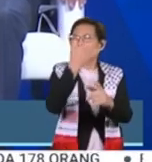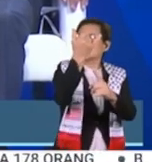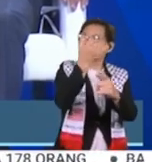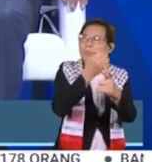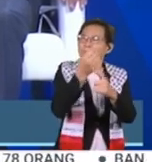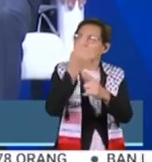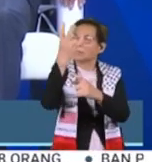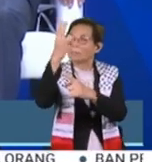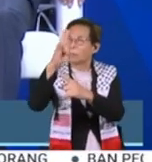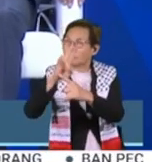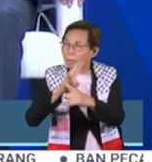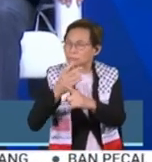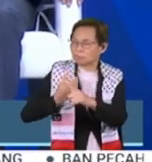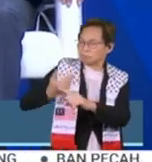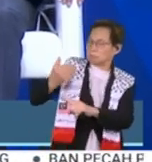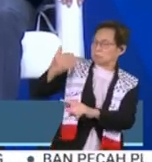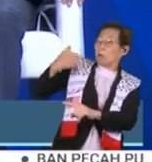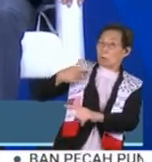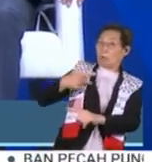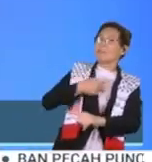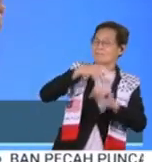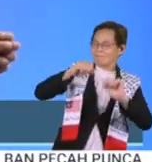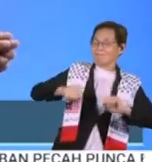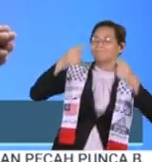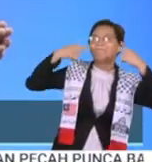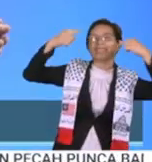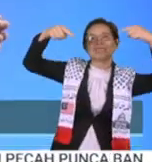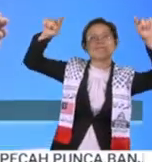6-7 months, we can achieve that.